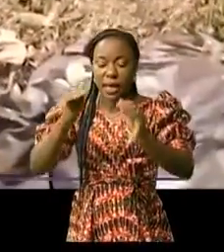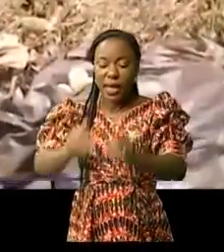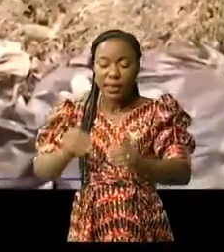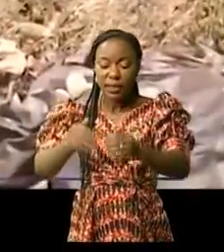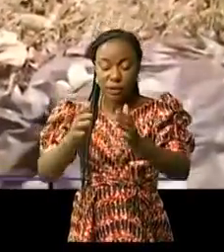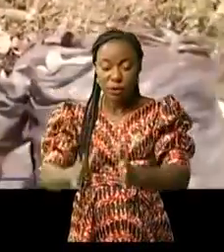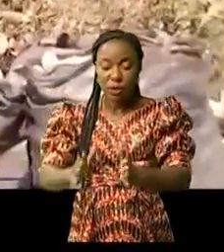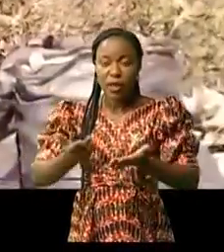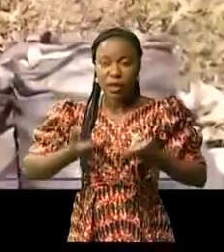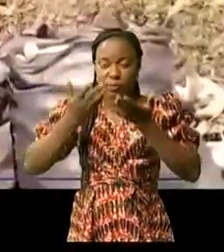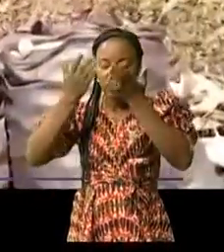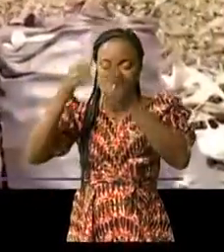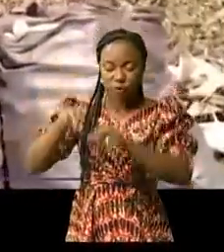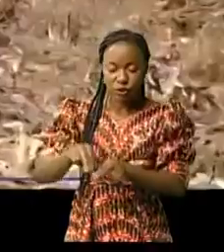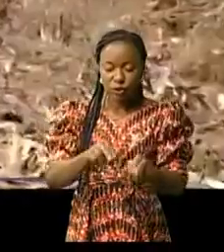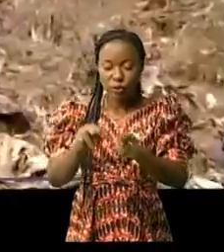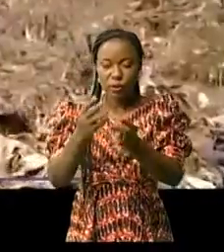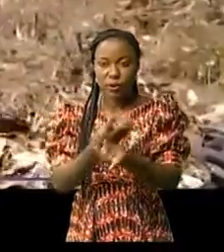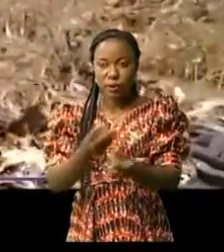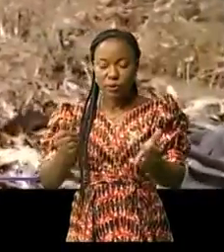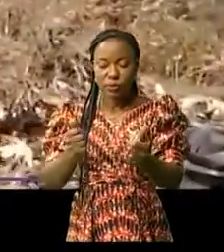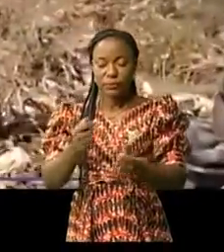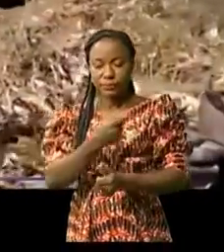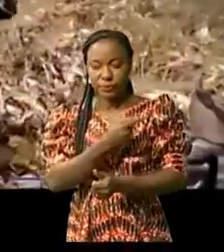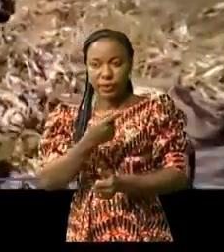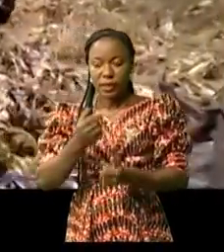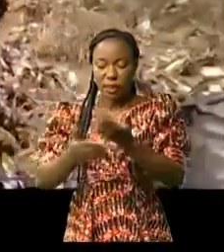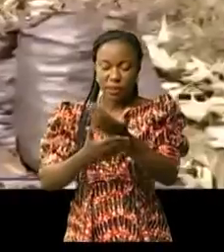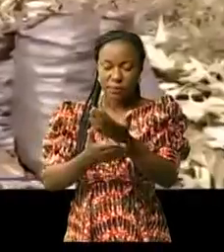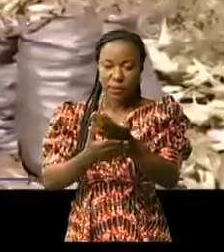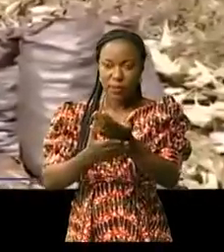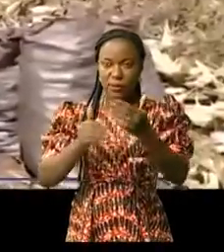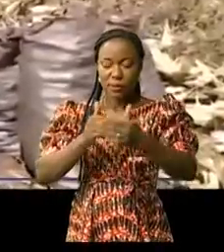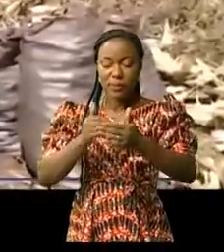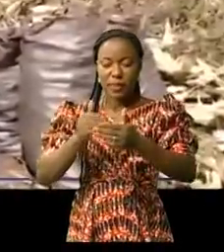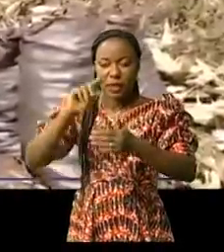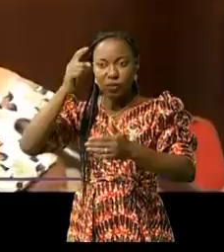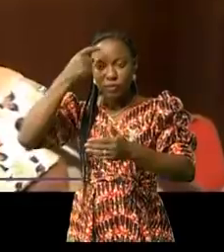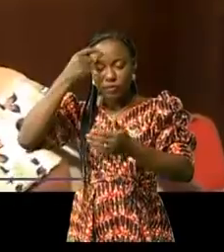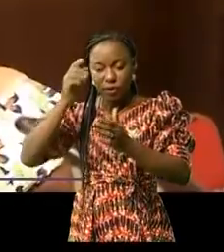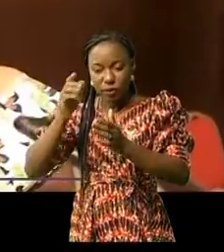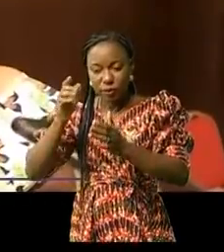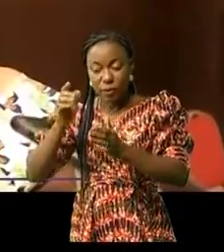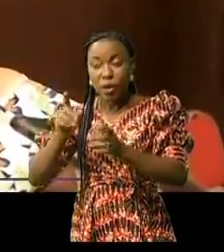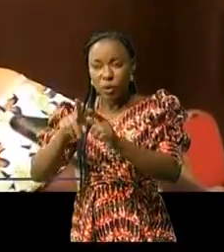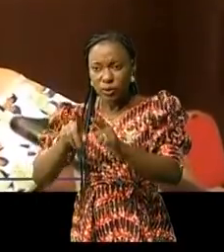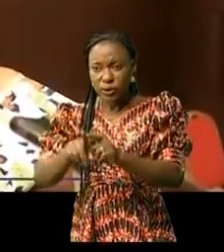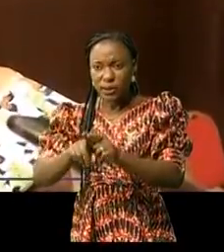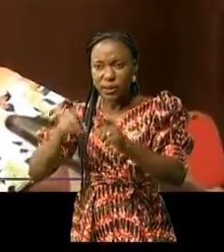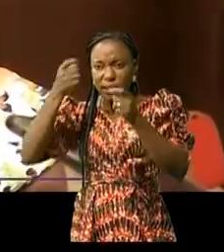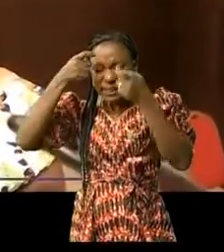et propose des pistes de solution nous demandons aux prêts des gouvernements définir la politique